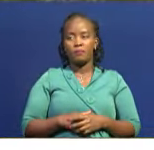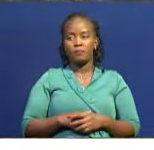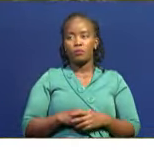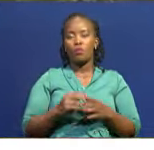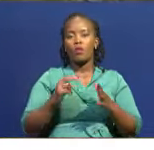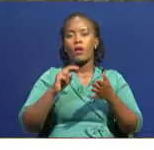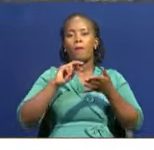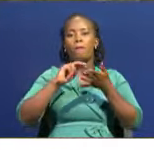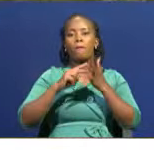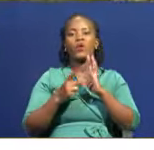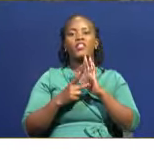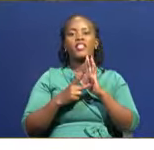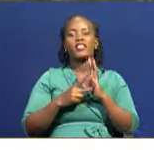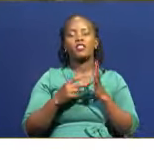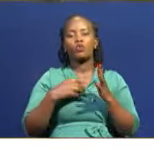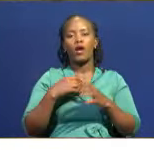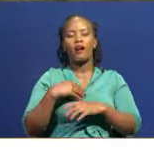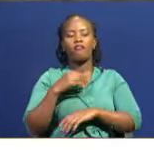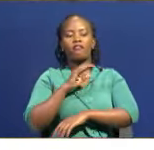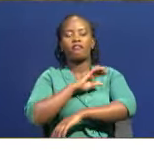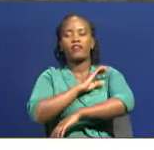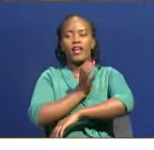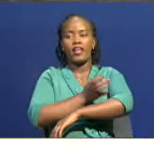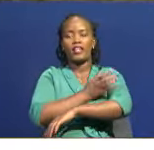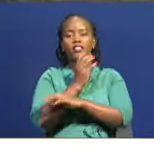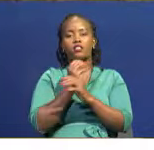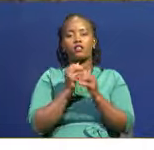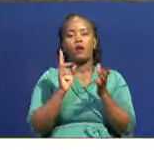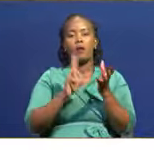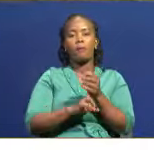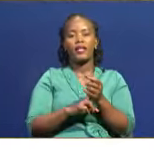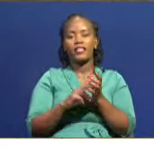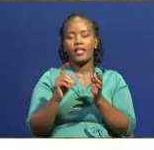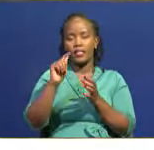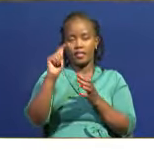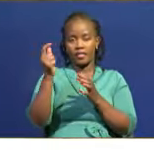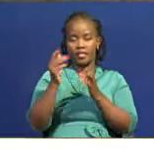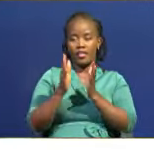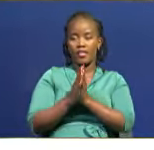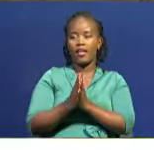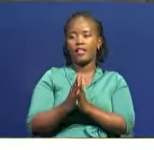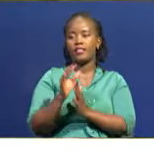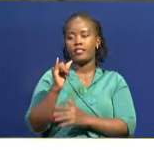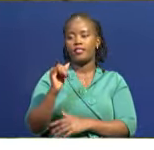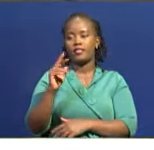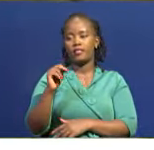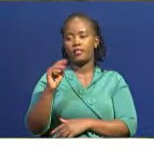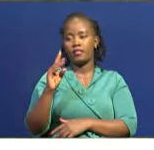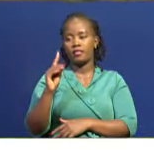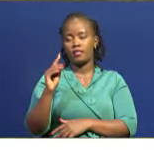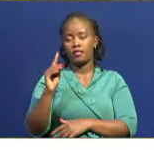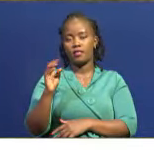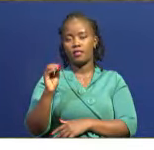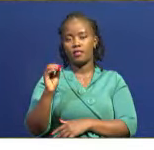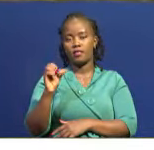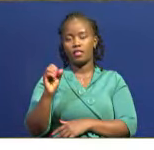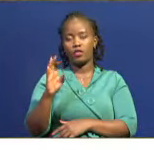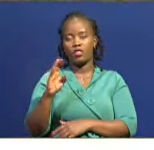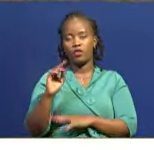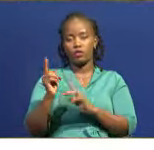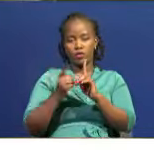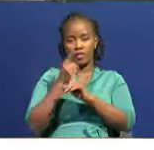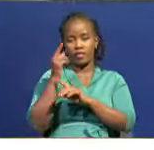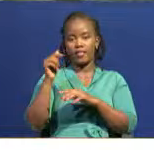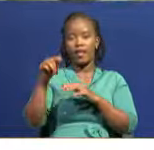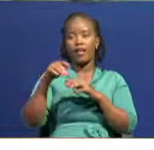Mradi huo wa uzalishaji kawi ya mvuke unaofadhiliwa kwa pamoja na serikali za Kenya na Indonesia katika eneo la Suswa unatarajiwa kuanza baadaye mwaka